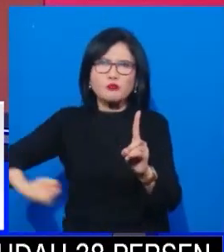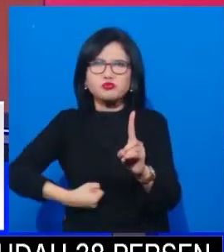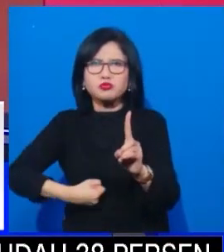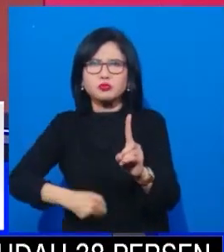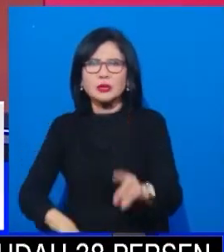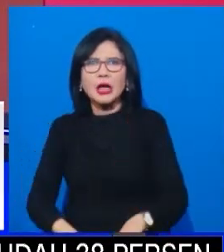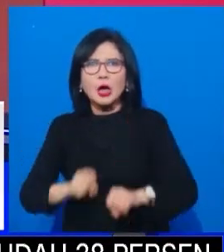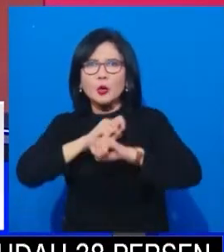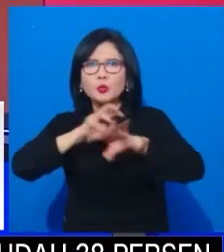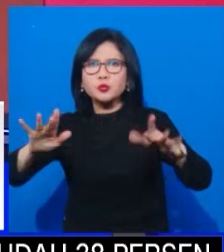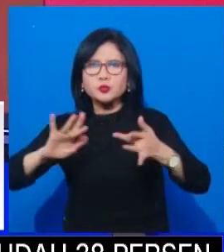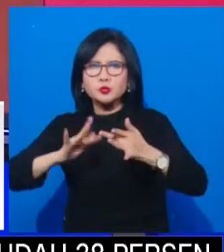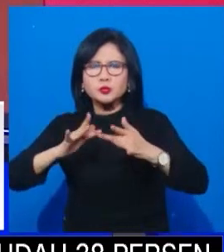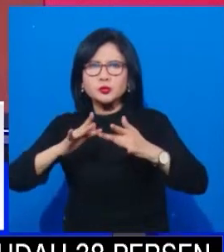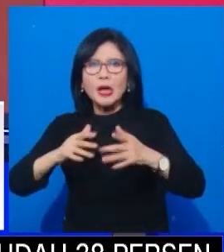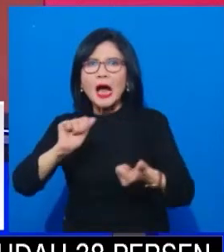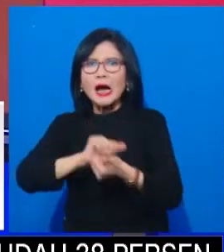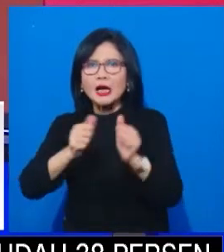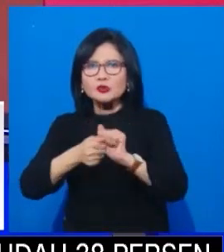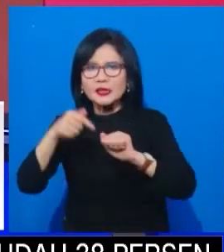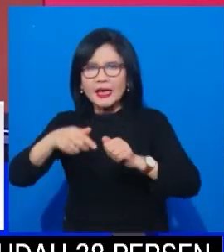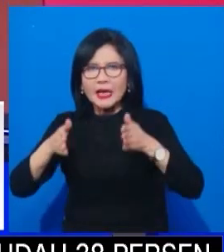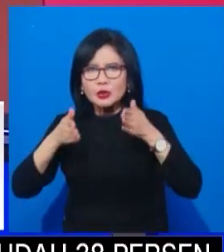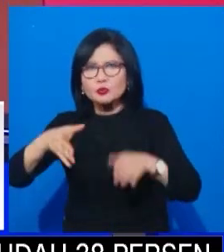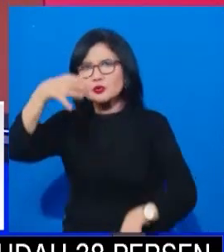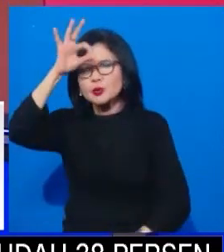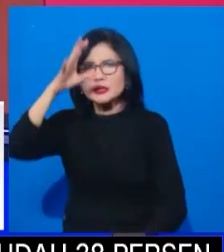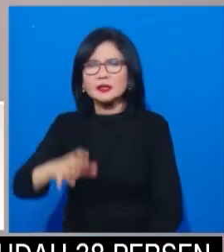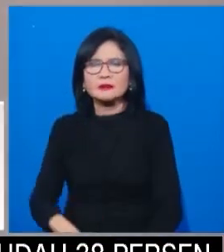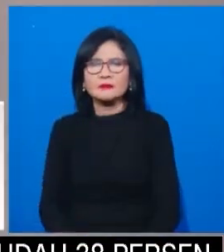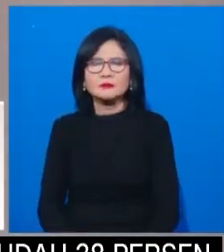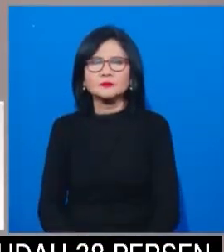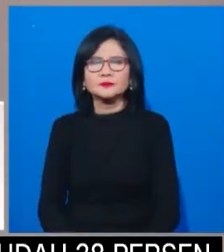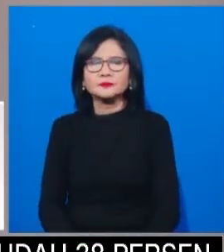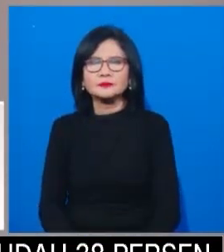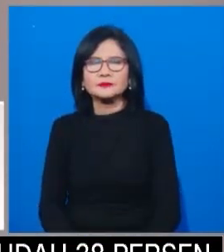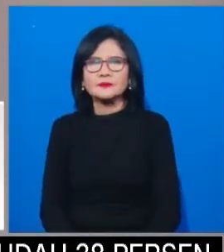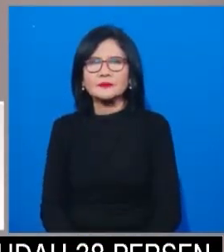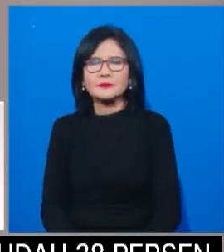ini menjadi viral di media sosial dan kasusnya kini ditangani polisi.